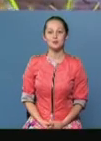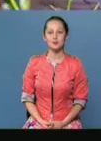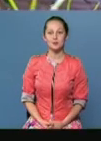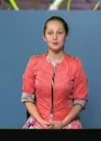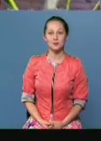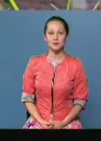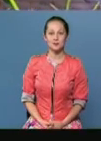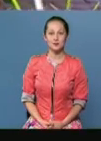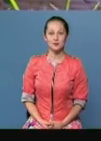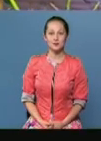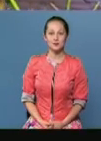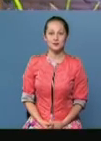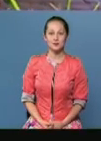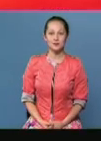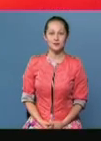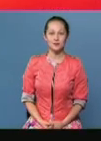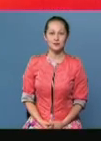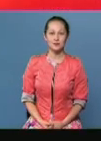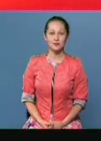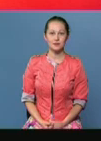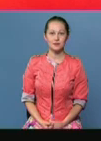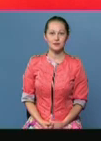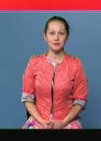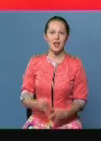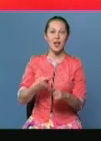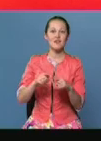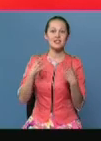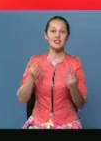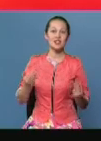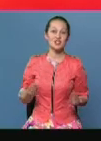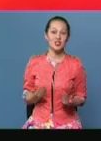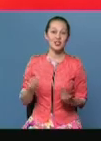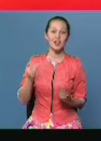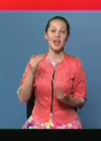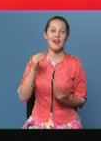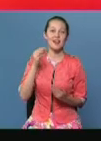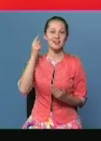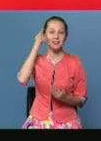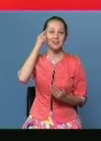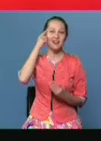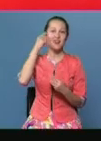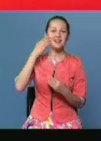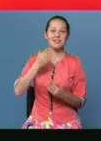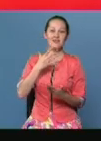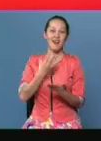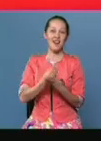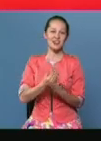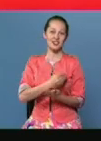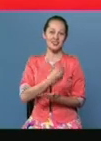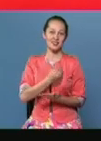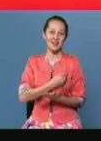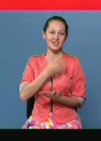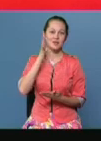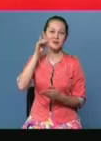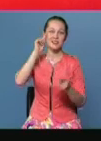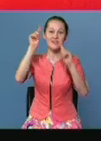Нуриахметов, телеканал «Моя Удмуртия». В эти дни жители республики загадывают самые заветные желания. Над Удмуртией